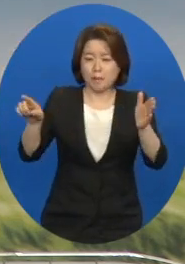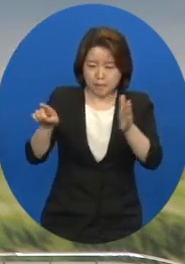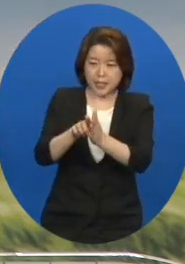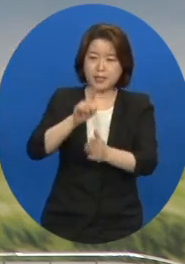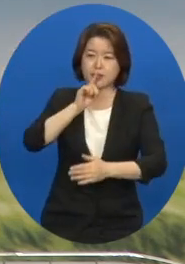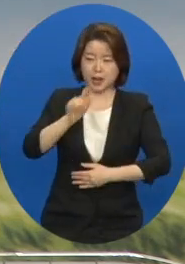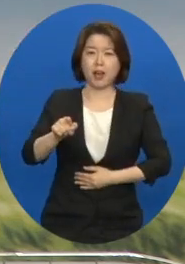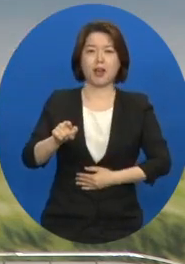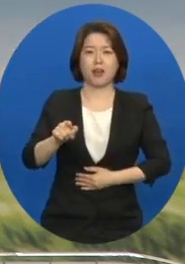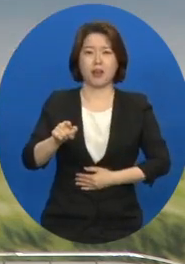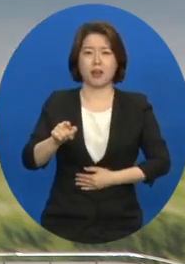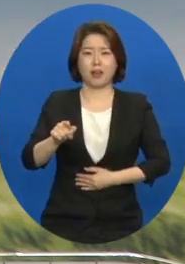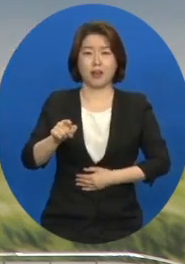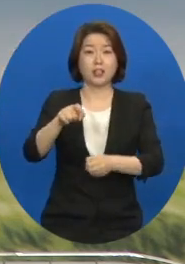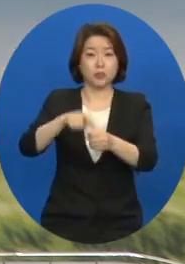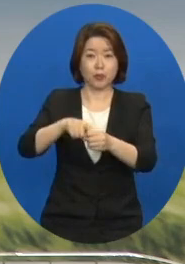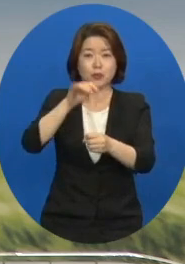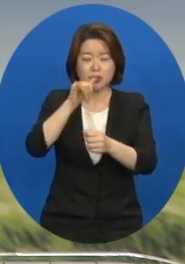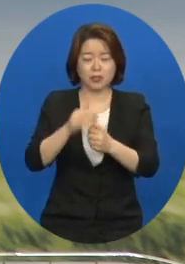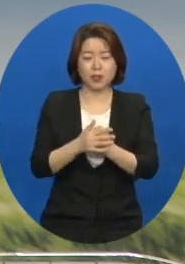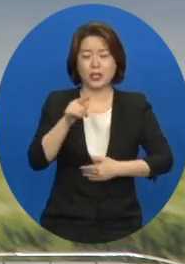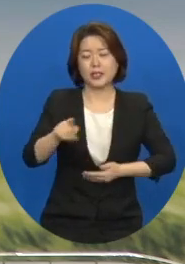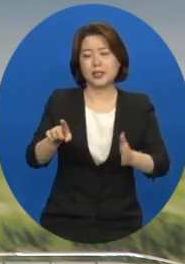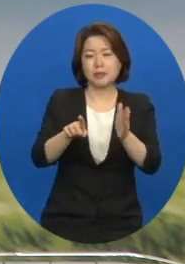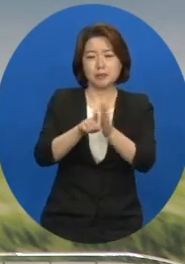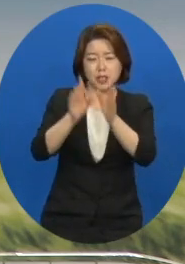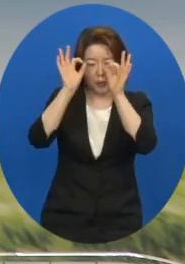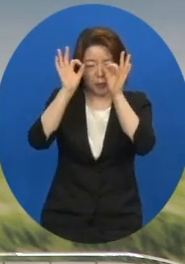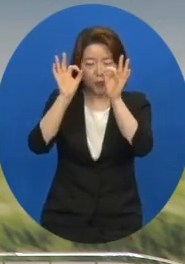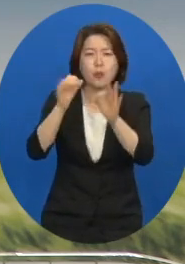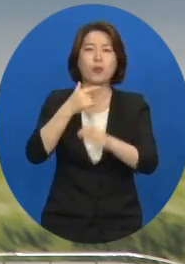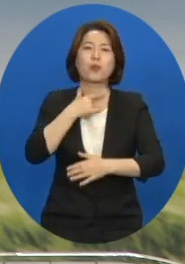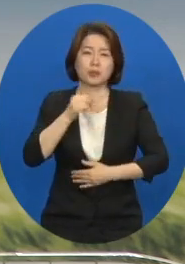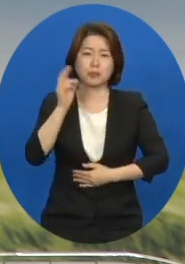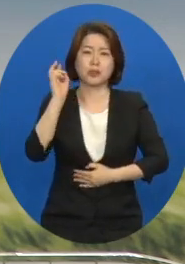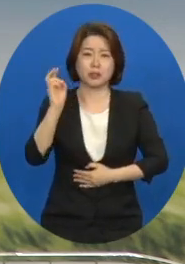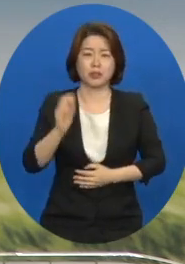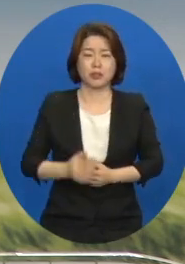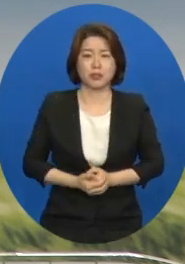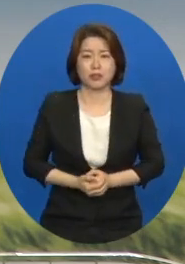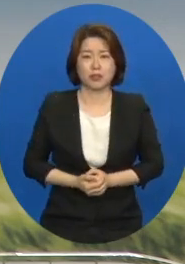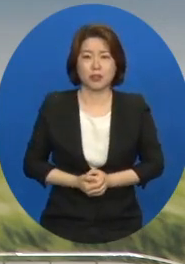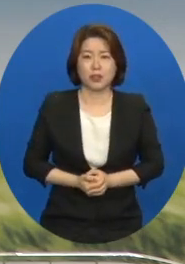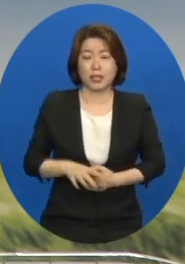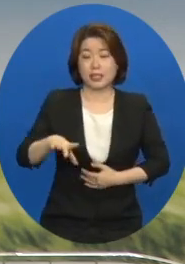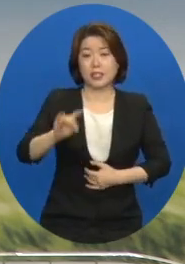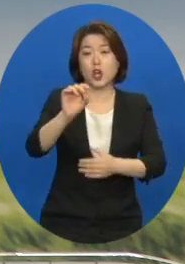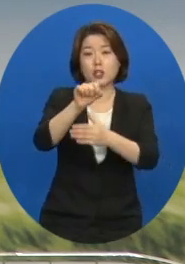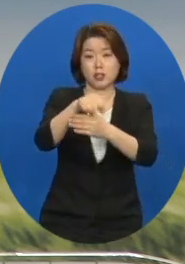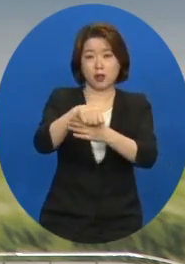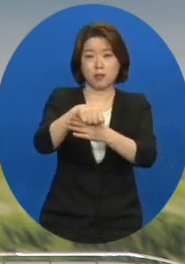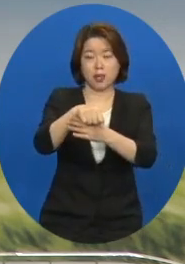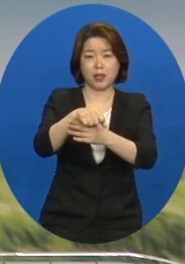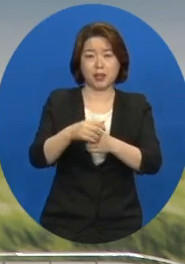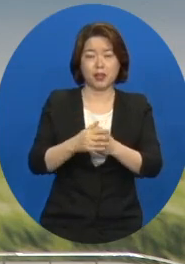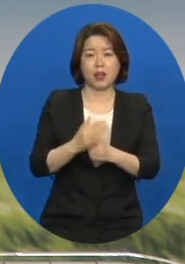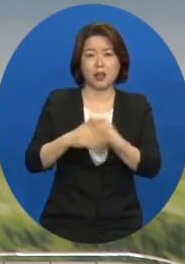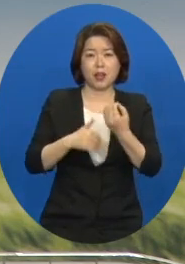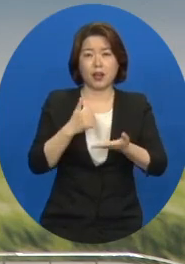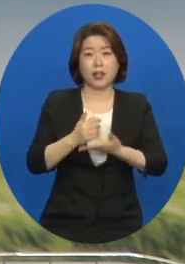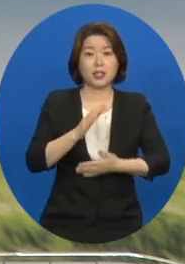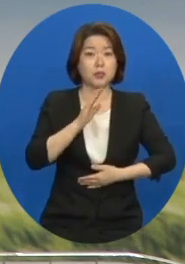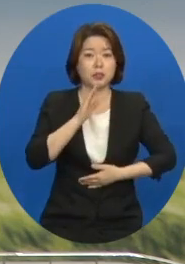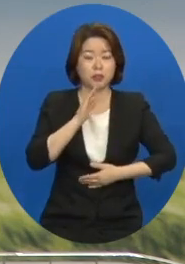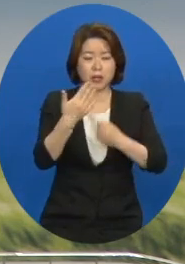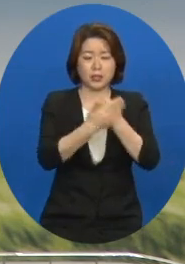거예요. 그 믿음을 보고 싶어 하시는 거예요. 첫 열매는 하나님이 정말